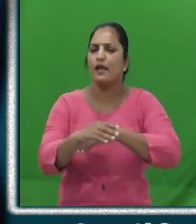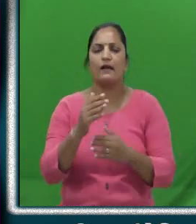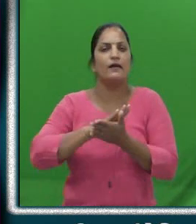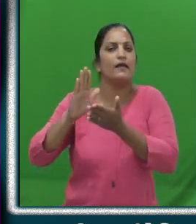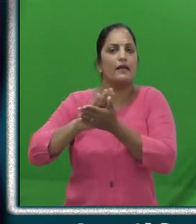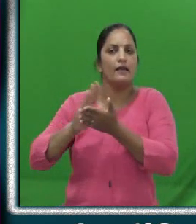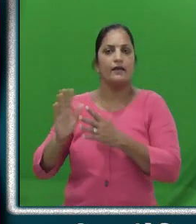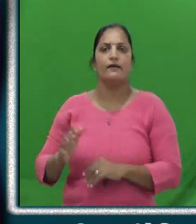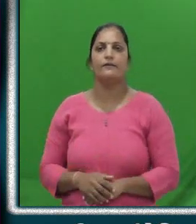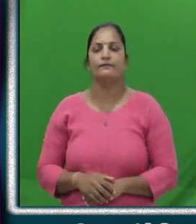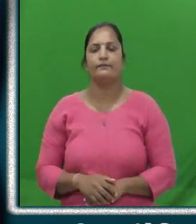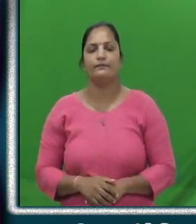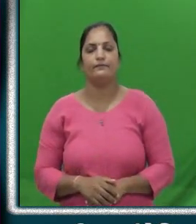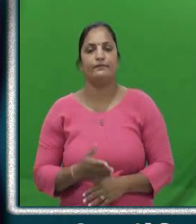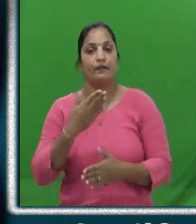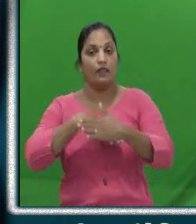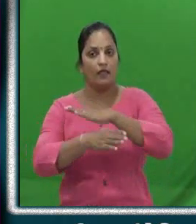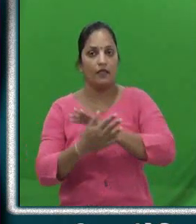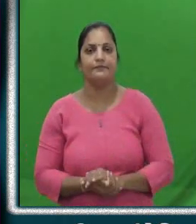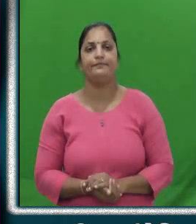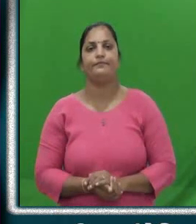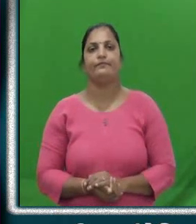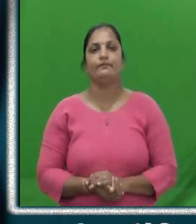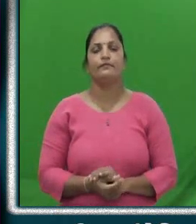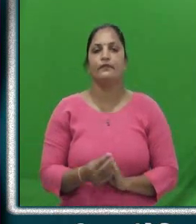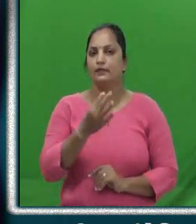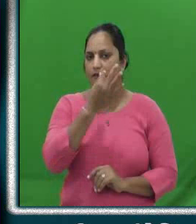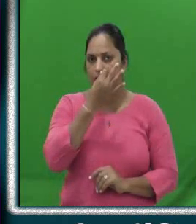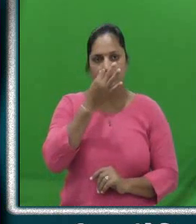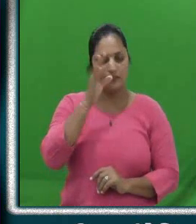ક્યાં આગળ એને સફાઈ કરી? તો ઇન